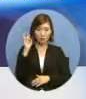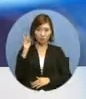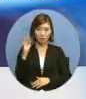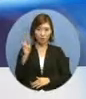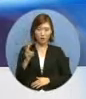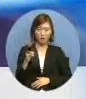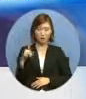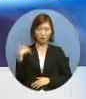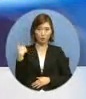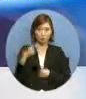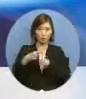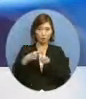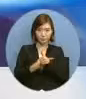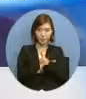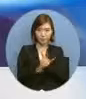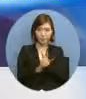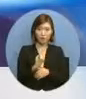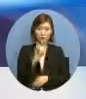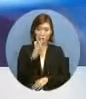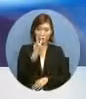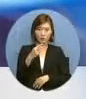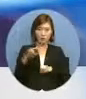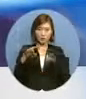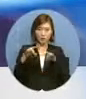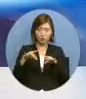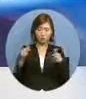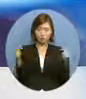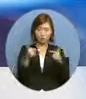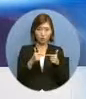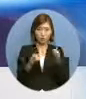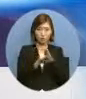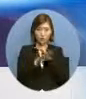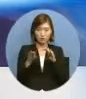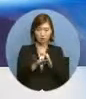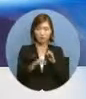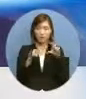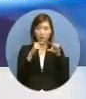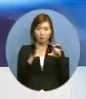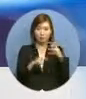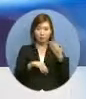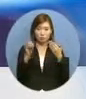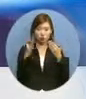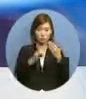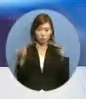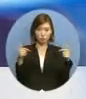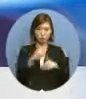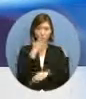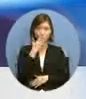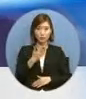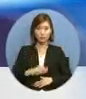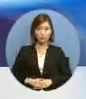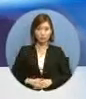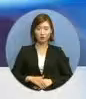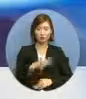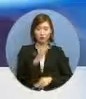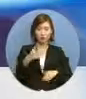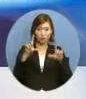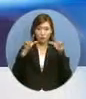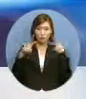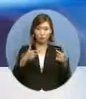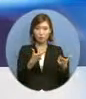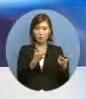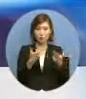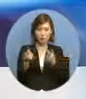사이에 사용되는 대개 전력만 줄여도 가정의 전기 사용량이 평균 9% 는 줄어든다고 합니다 강동구 에서는 이런